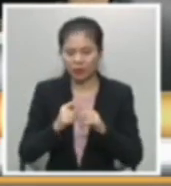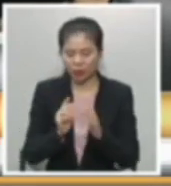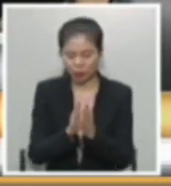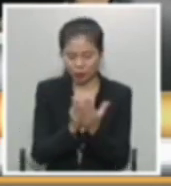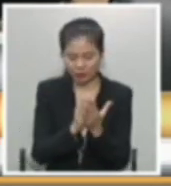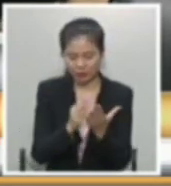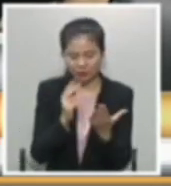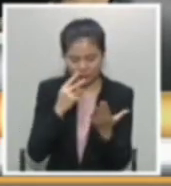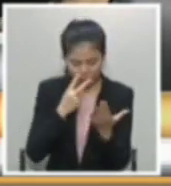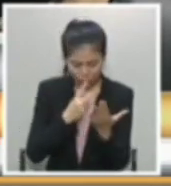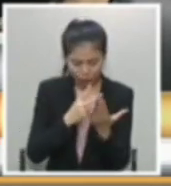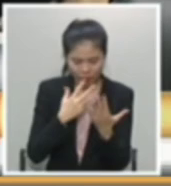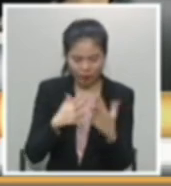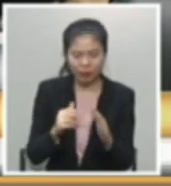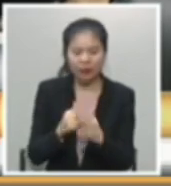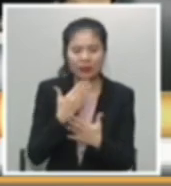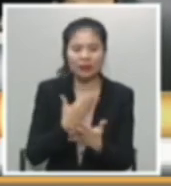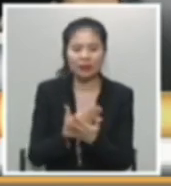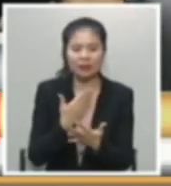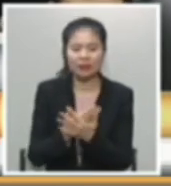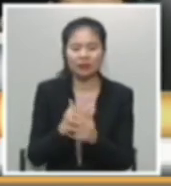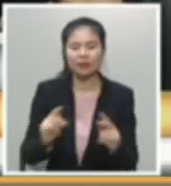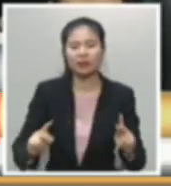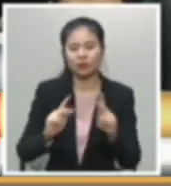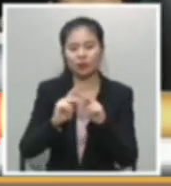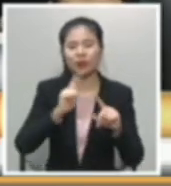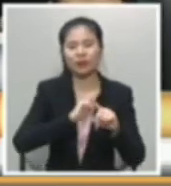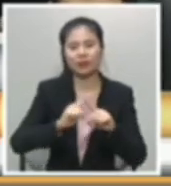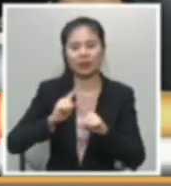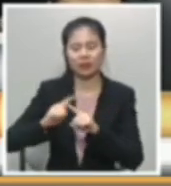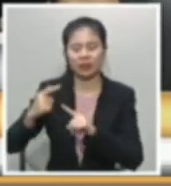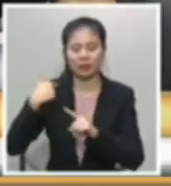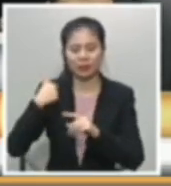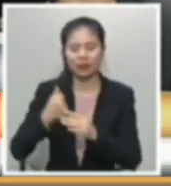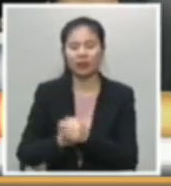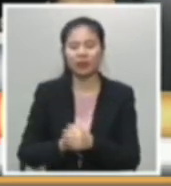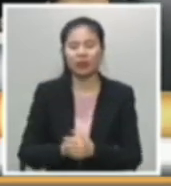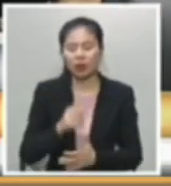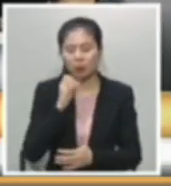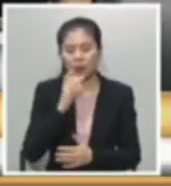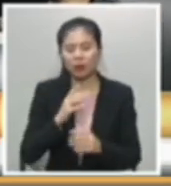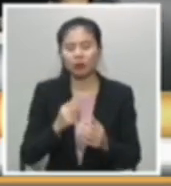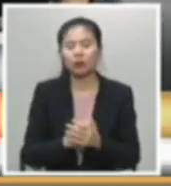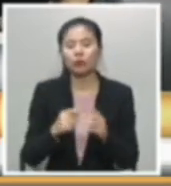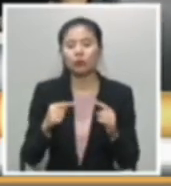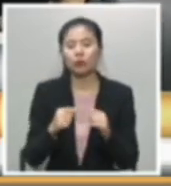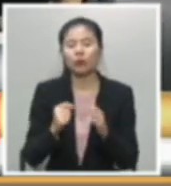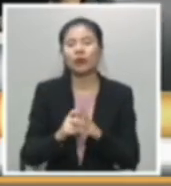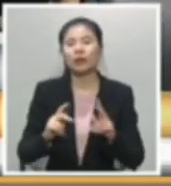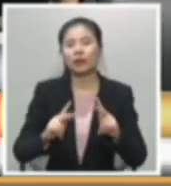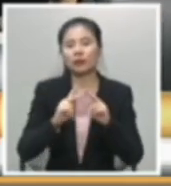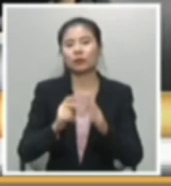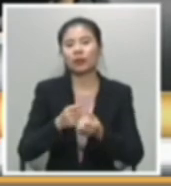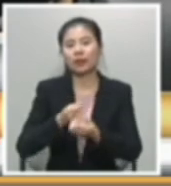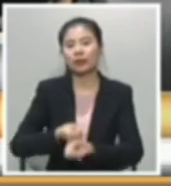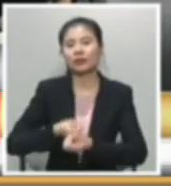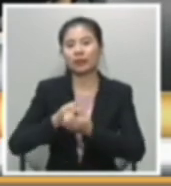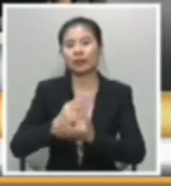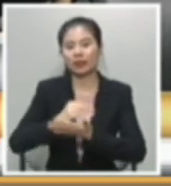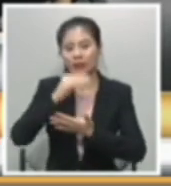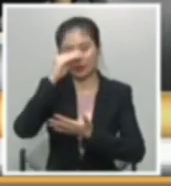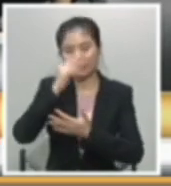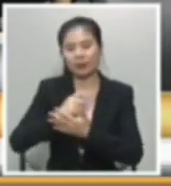ครับงบประมาณที่กระทรวงต่างๆที่ท่านสมาชิกพูดถึงเนี่ยไม่ว่าจะเป็นเกษตรศึกษาพลังง